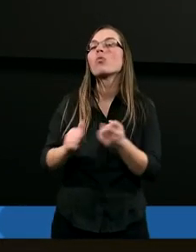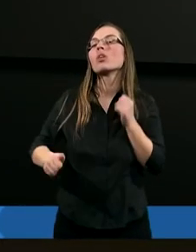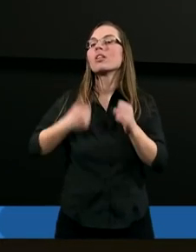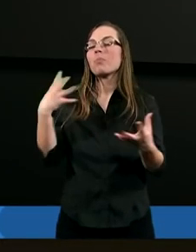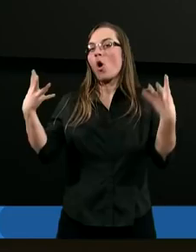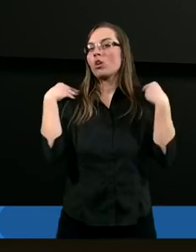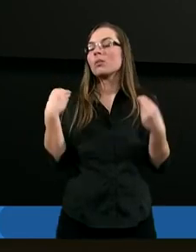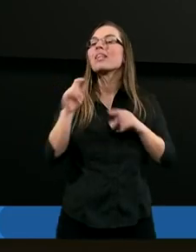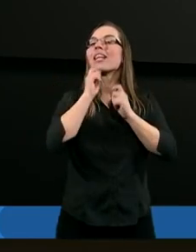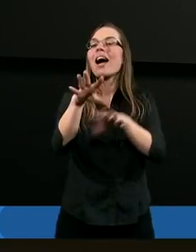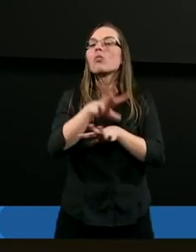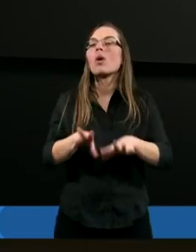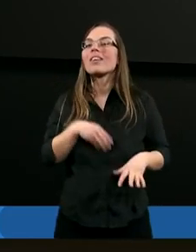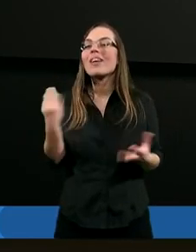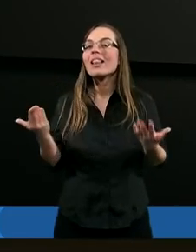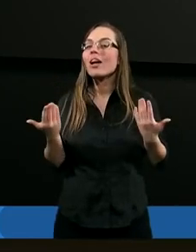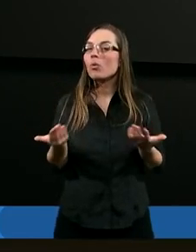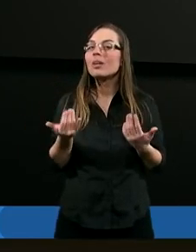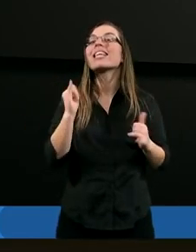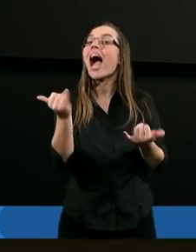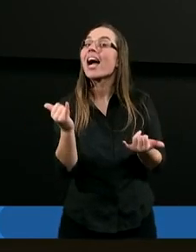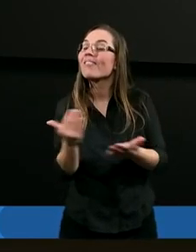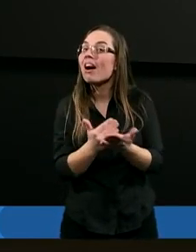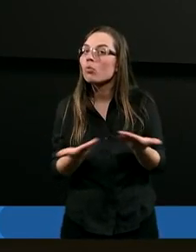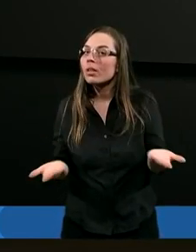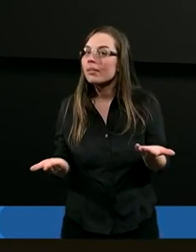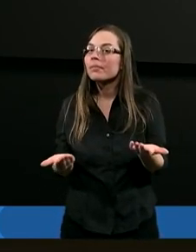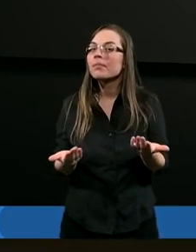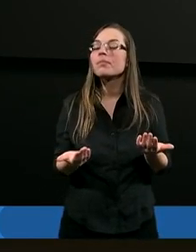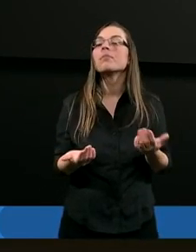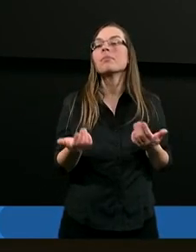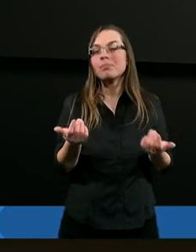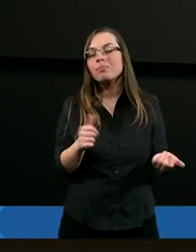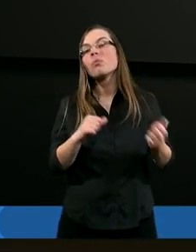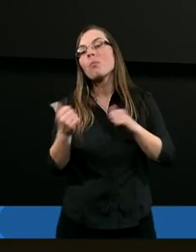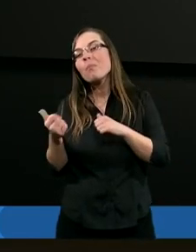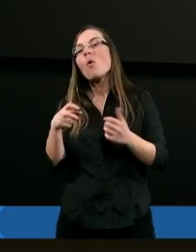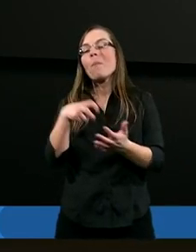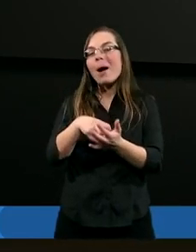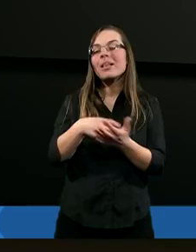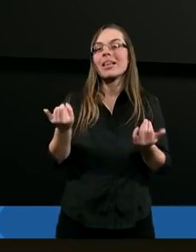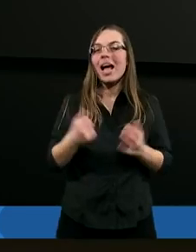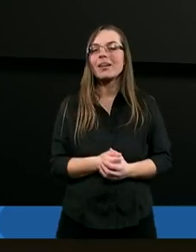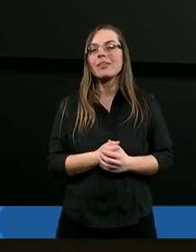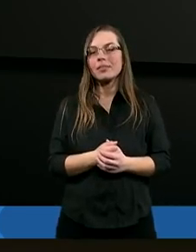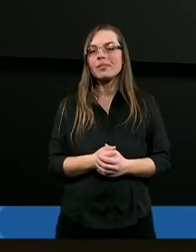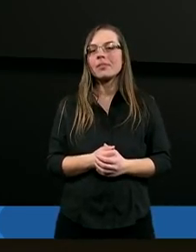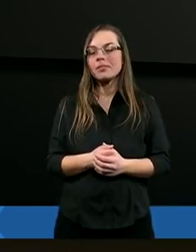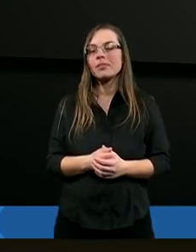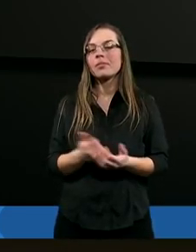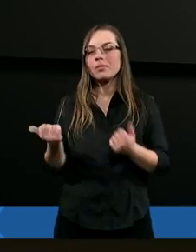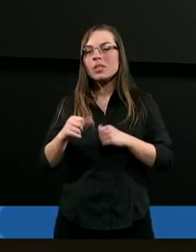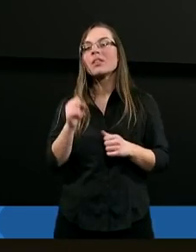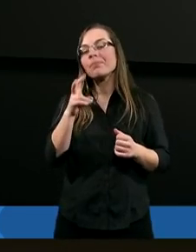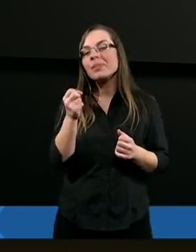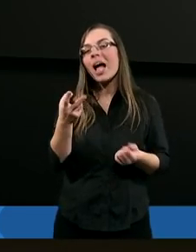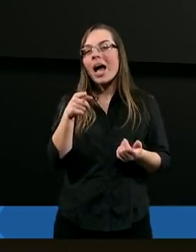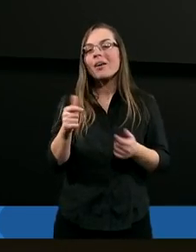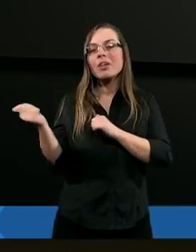żeby otrzymać dar Ducha Świętego. Jaki? Upamiętać się. Tak, albo inne